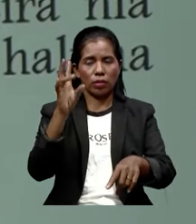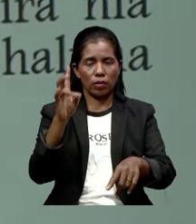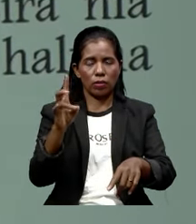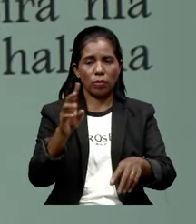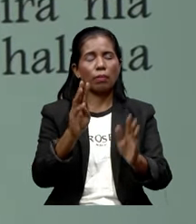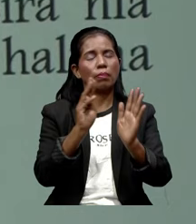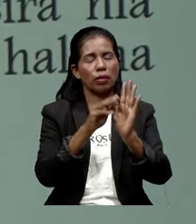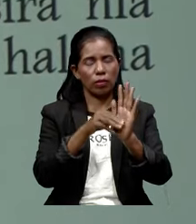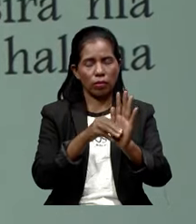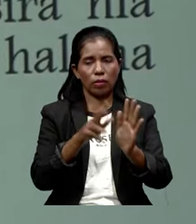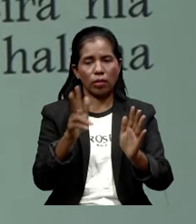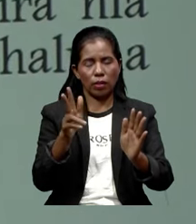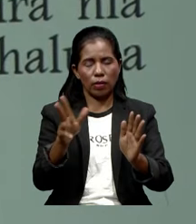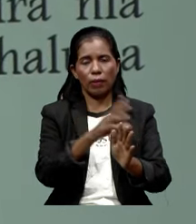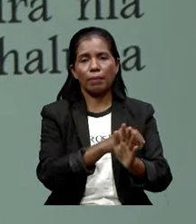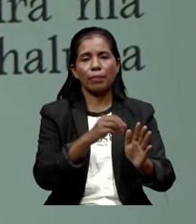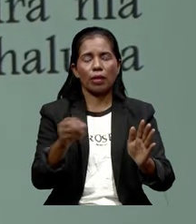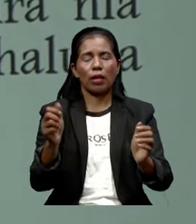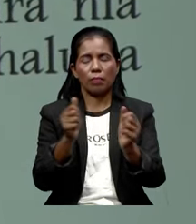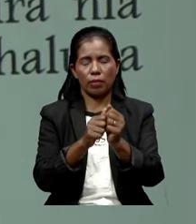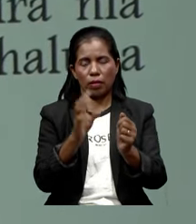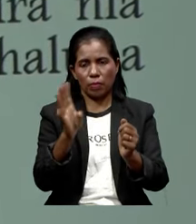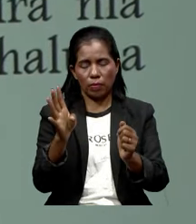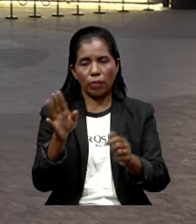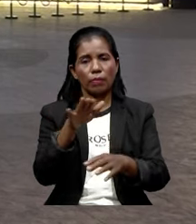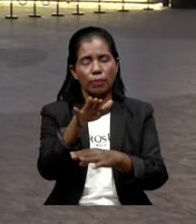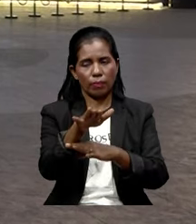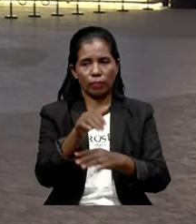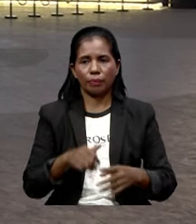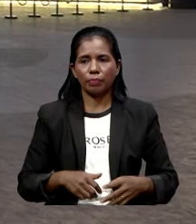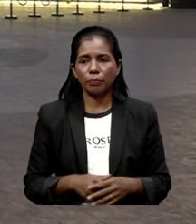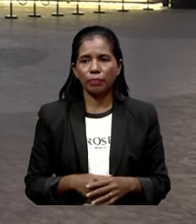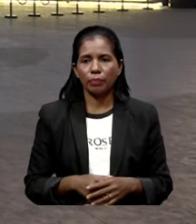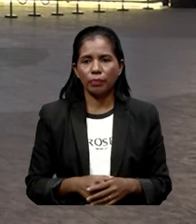Tolonulu, Totuku Ida Liu Minutu Hatnulu Meu Dia. João Carlos, GMN.